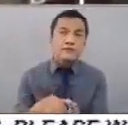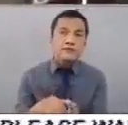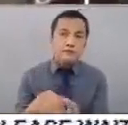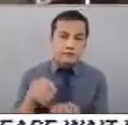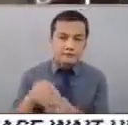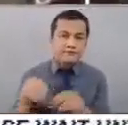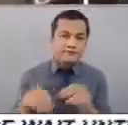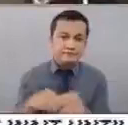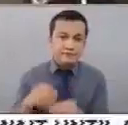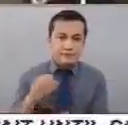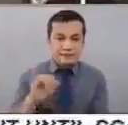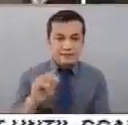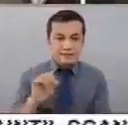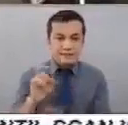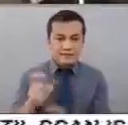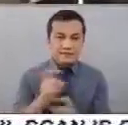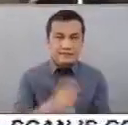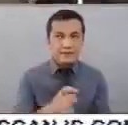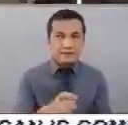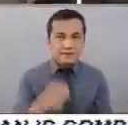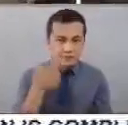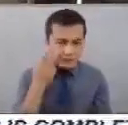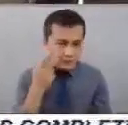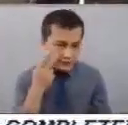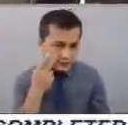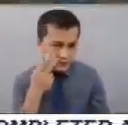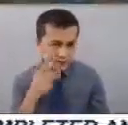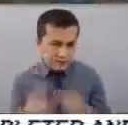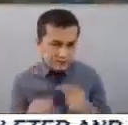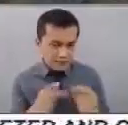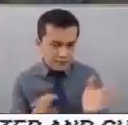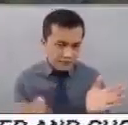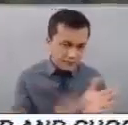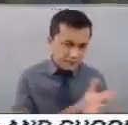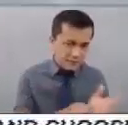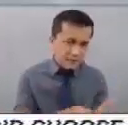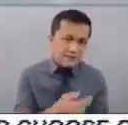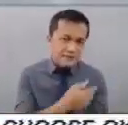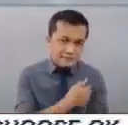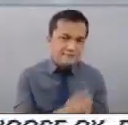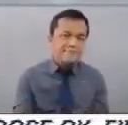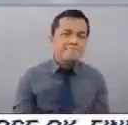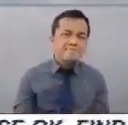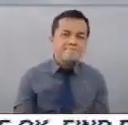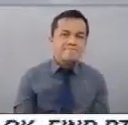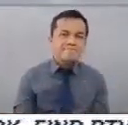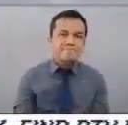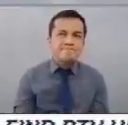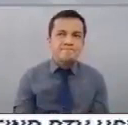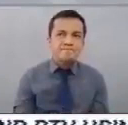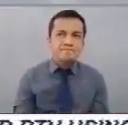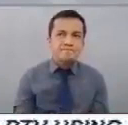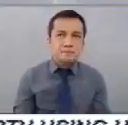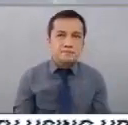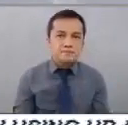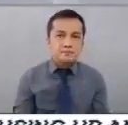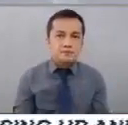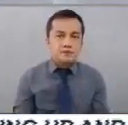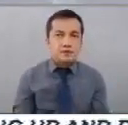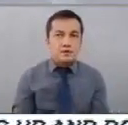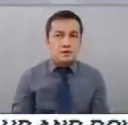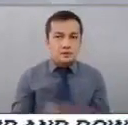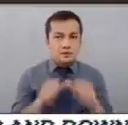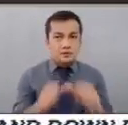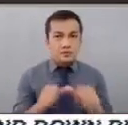sa house lockdown ang bahay kung saan naka-home isolate ang COVID-19 patients. Samantala, ibinunyag din ni Mayor Sara